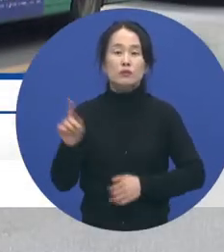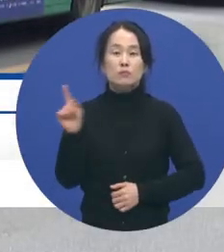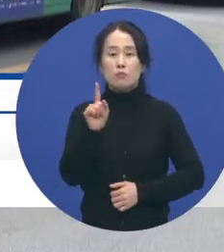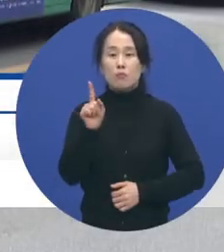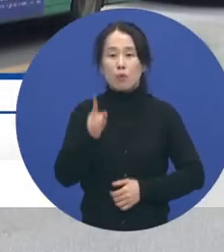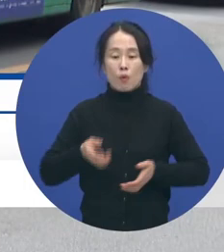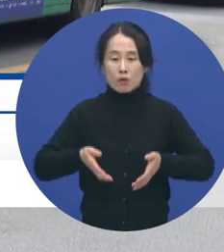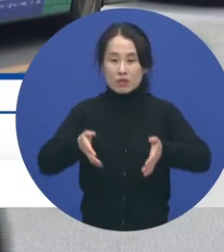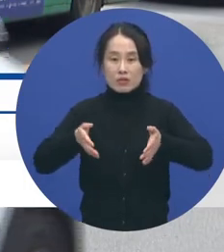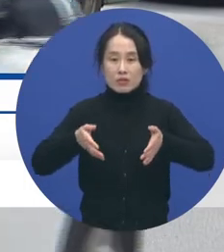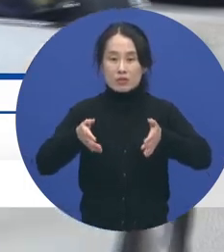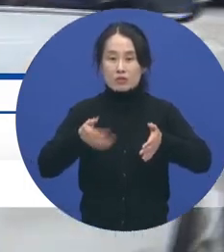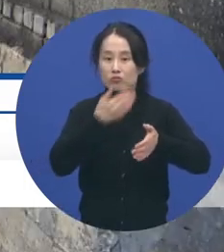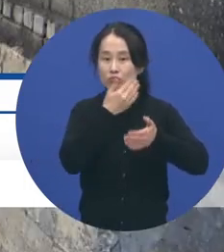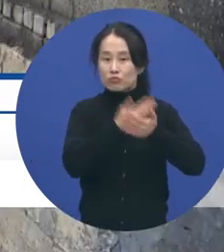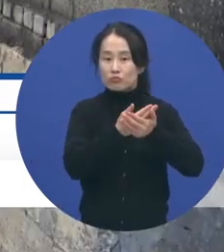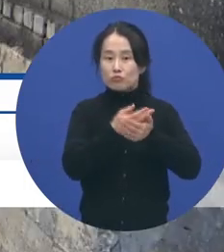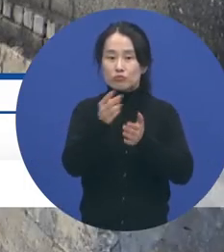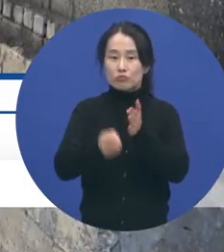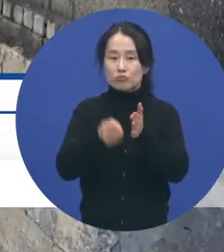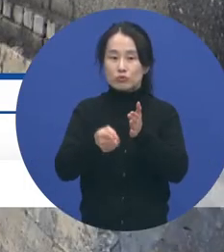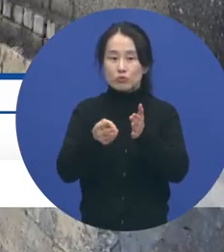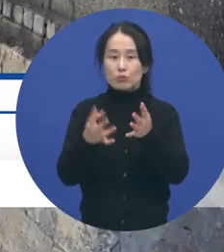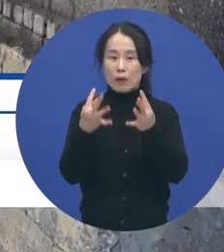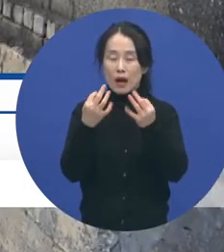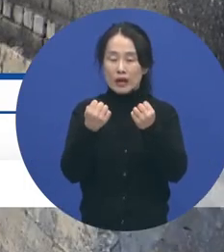관광이 될 수 있으려면 이런